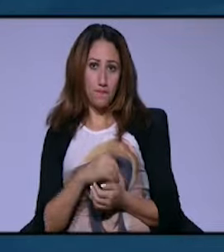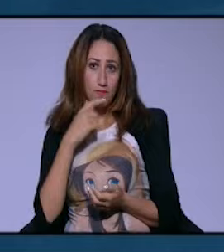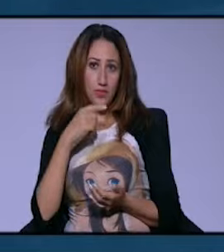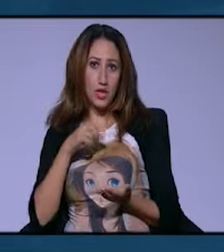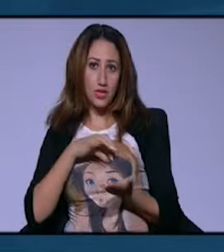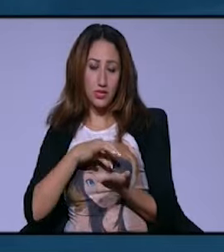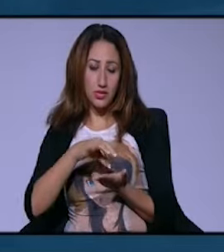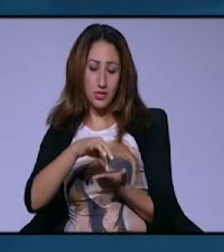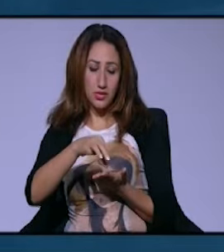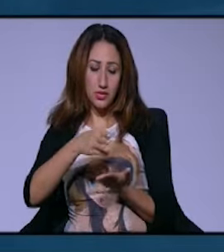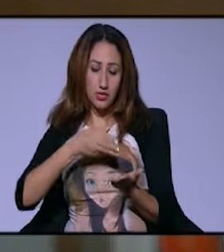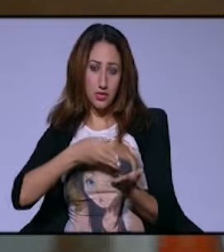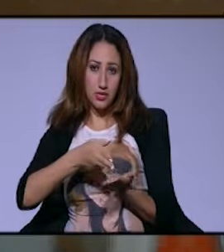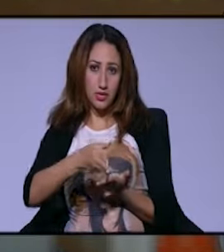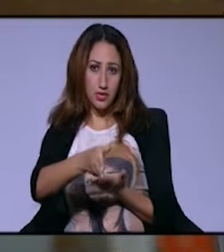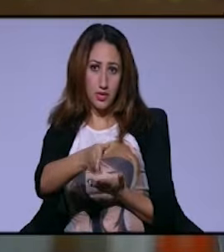صراط